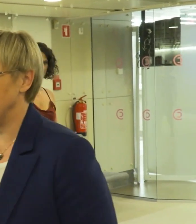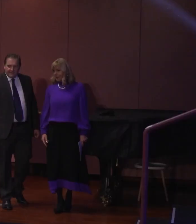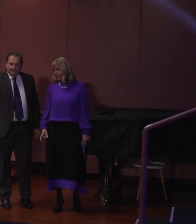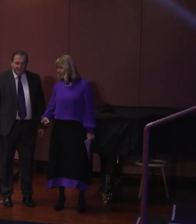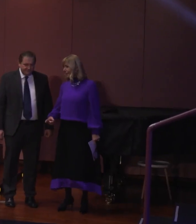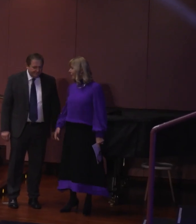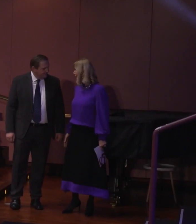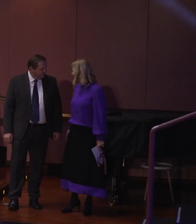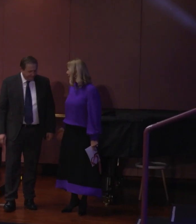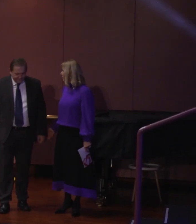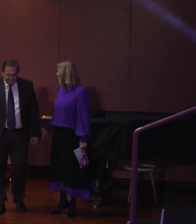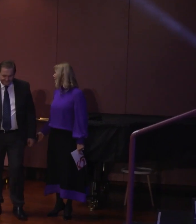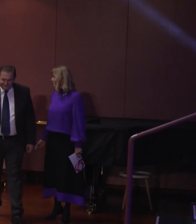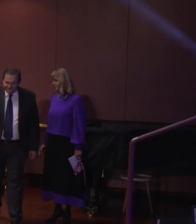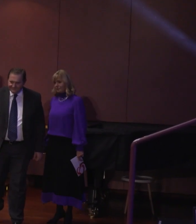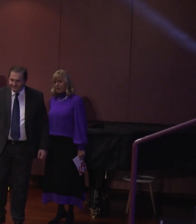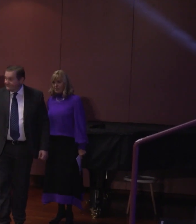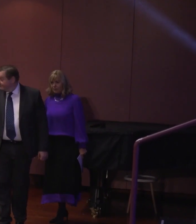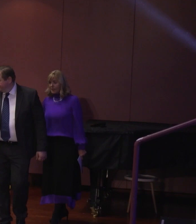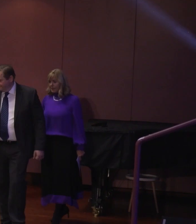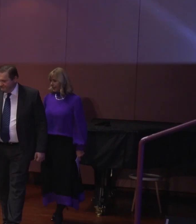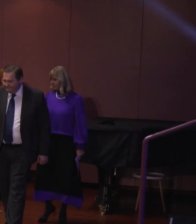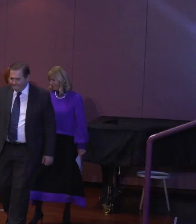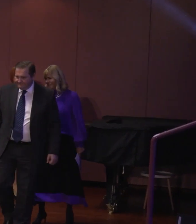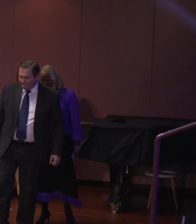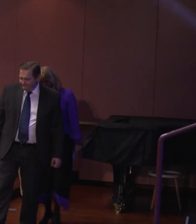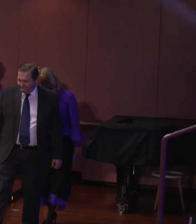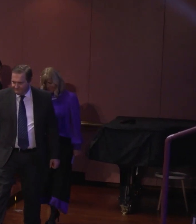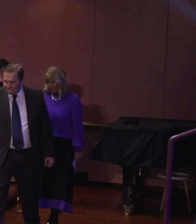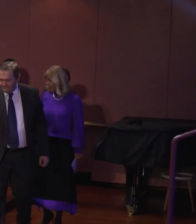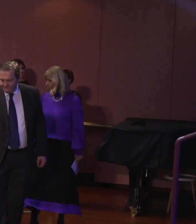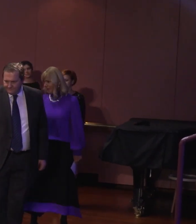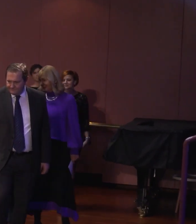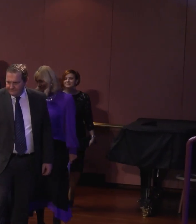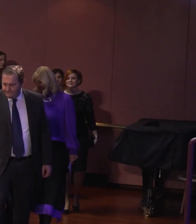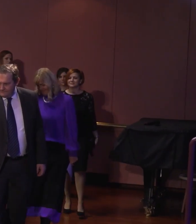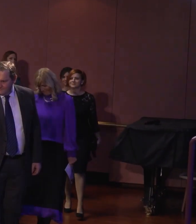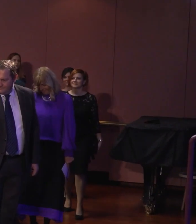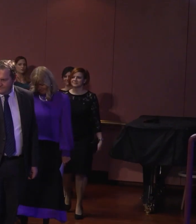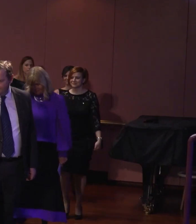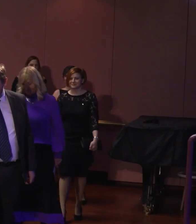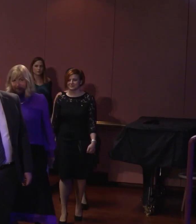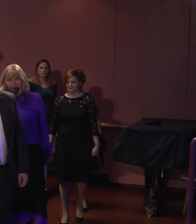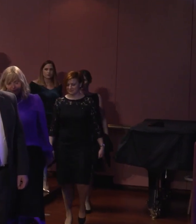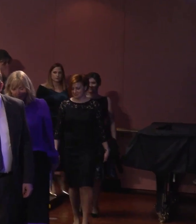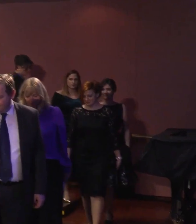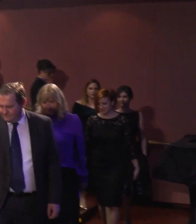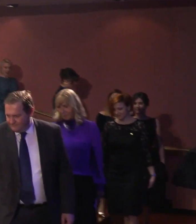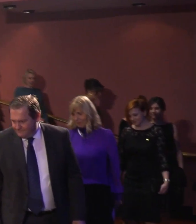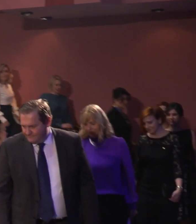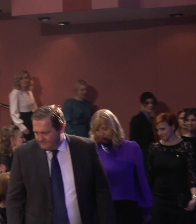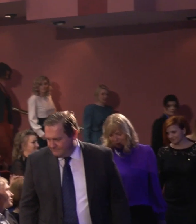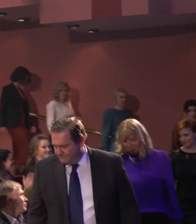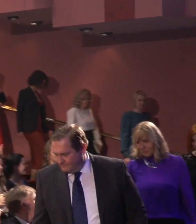se, Madonna. Andrea Luca in predsednica Republike Slovenije, doktorica Nataša